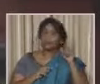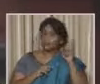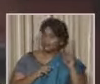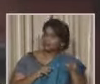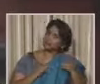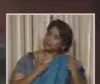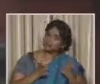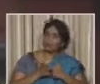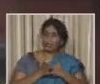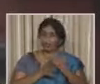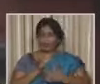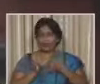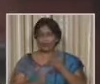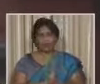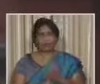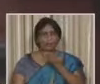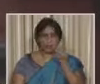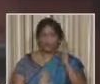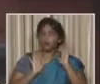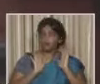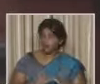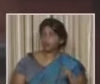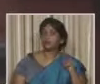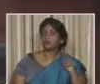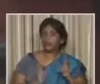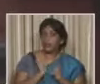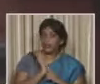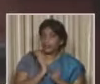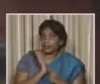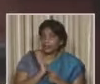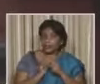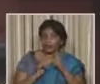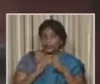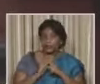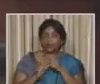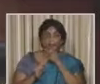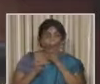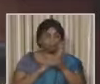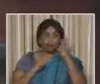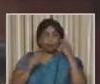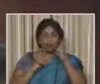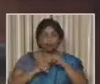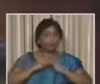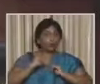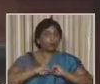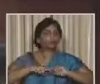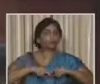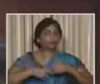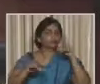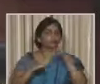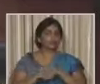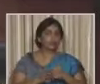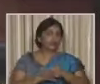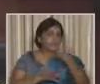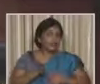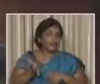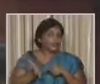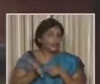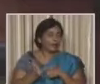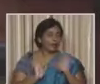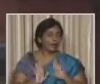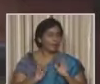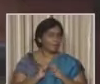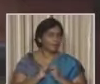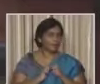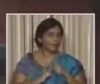இருக்கலாம், அறிக்கையில் தவறுகள் இடம்பெறலாம், ஆனால் எல்டிடிஇ தாக்குதல் என நிறுவுவதற்கு செயற்பட்டார். பிரச்சனை அறிக்கைகள் அல்ல,